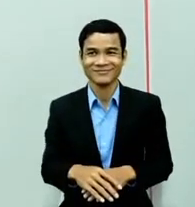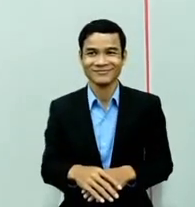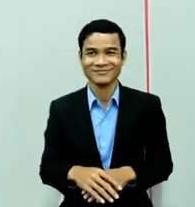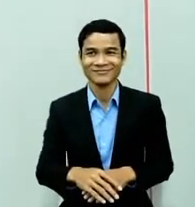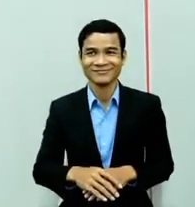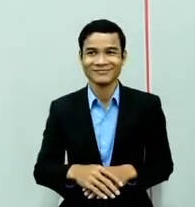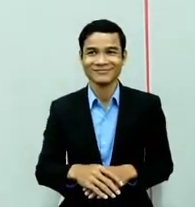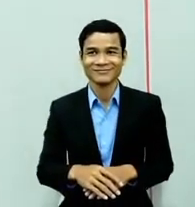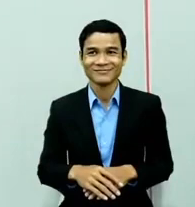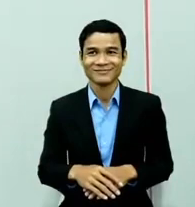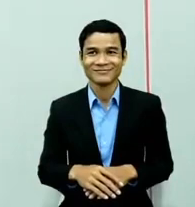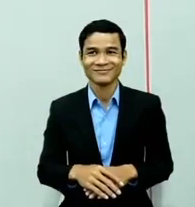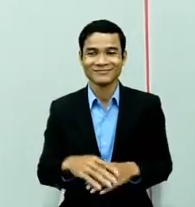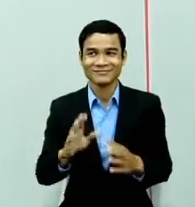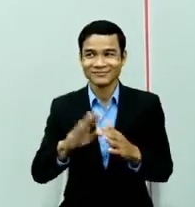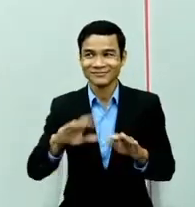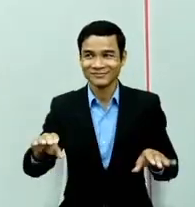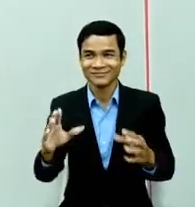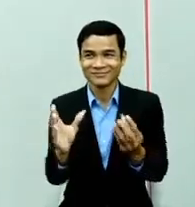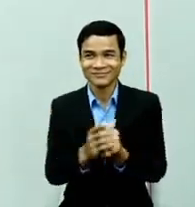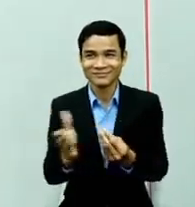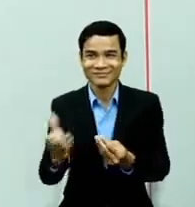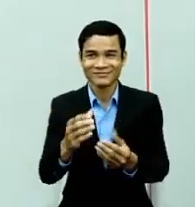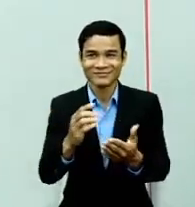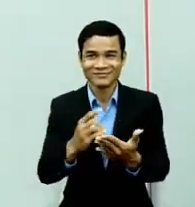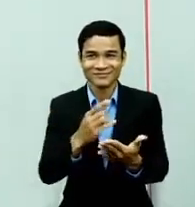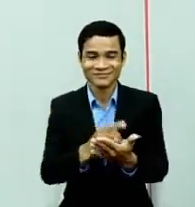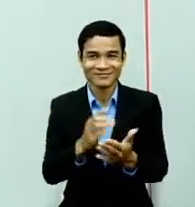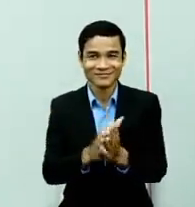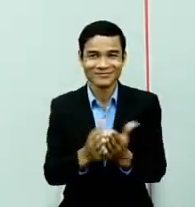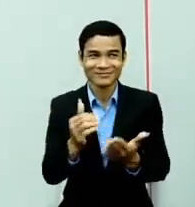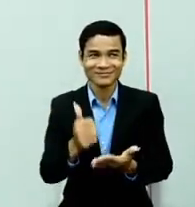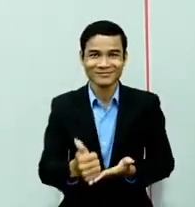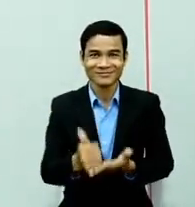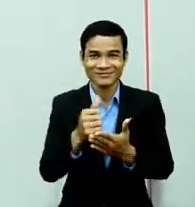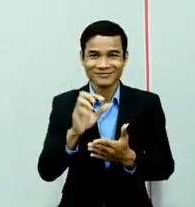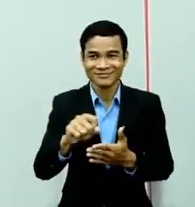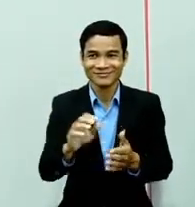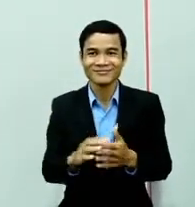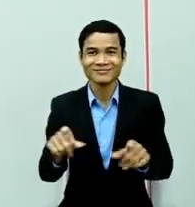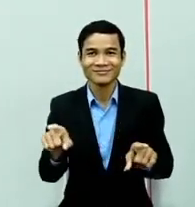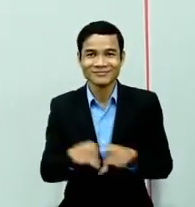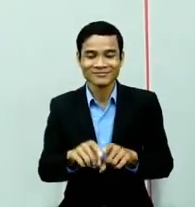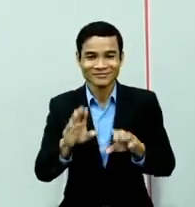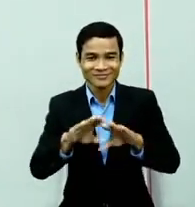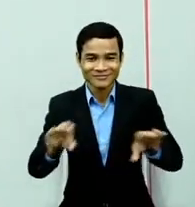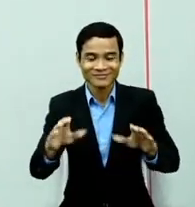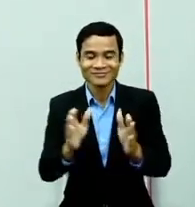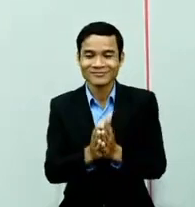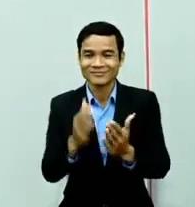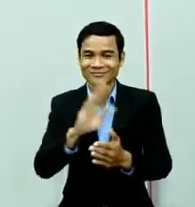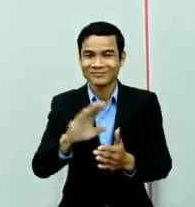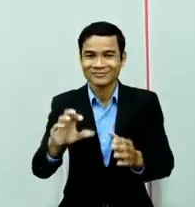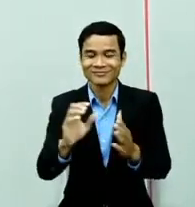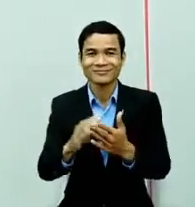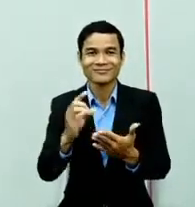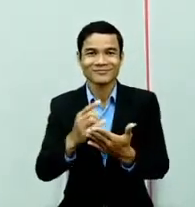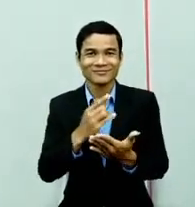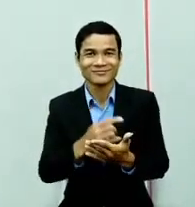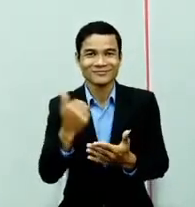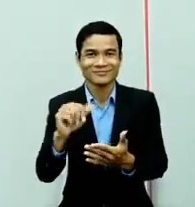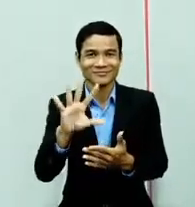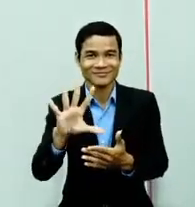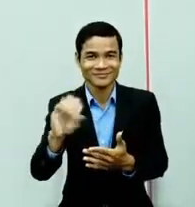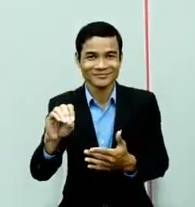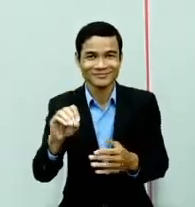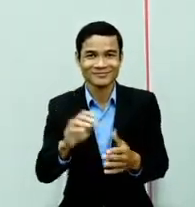ដល់ចលនាទី4ចំណែកកូនកូនដែលមានសិភ័យជំនួយកូនបើកសិភ័យរបស់កូនចាអញ្ចឹងនៅទំព័រទី